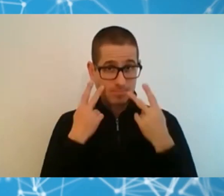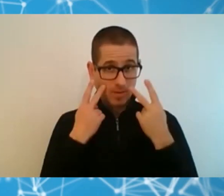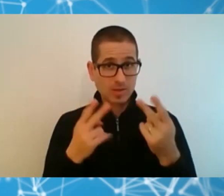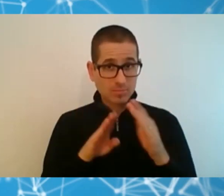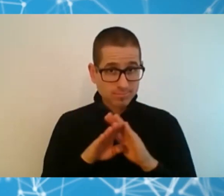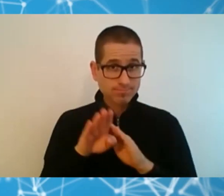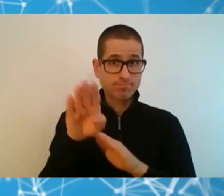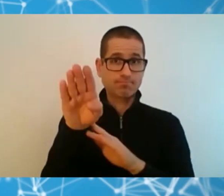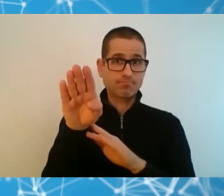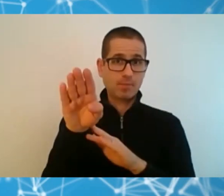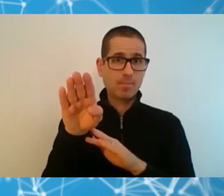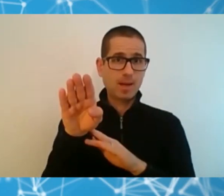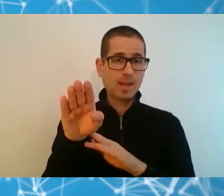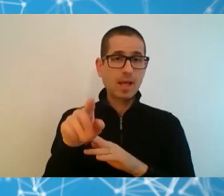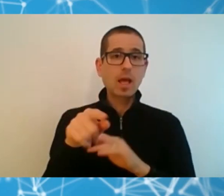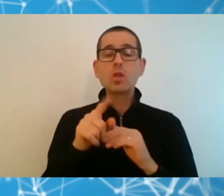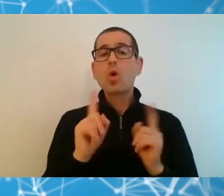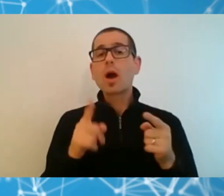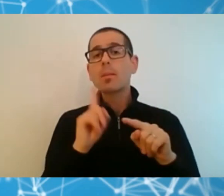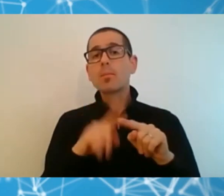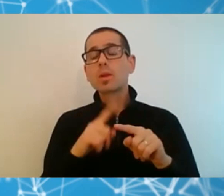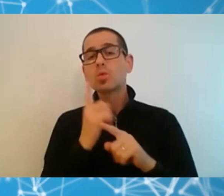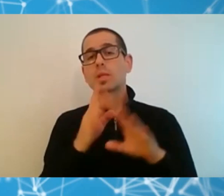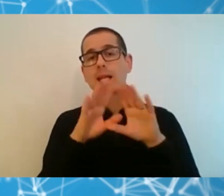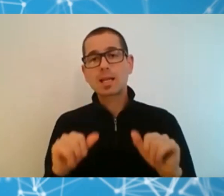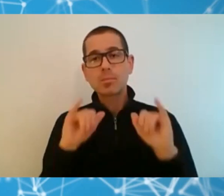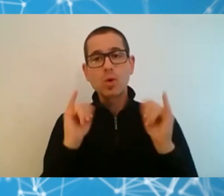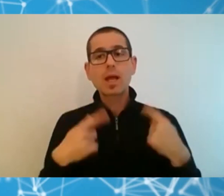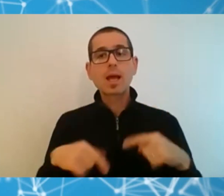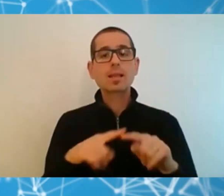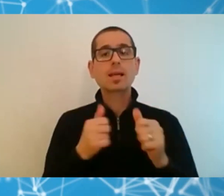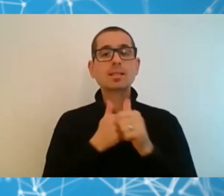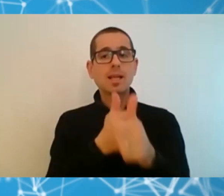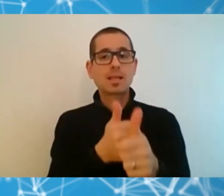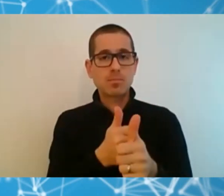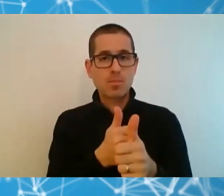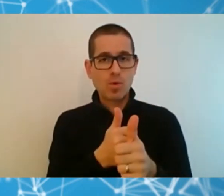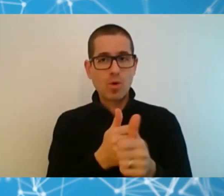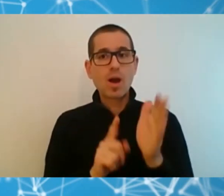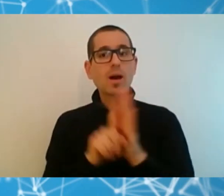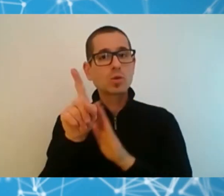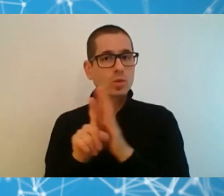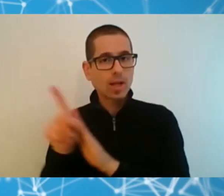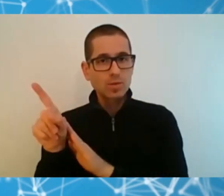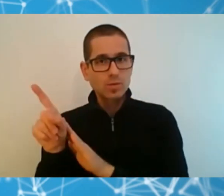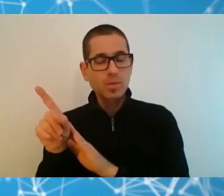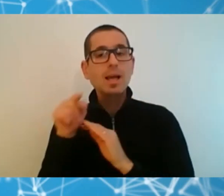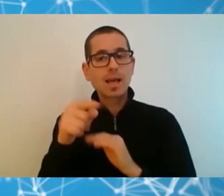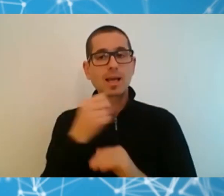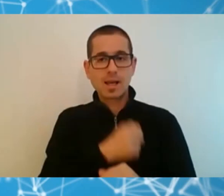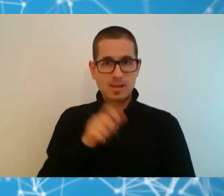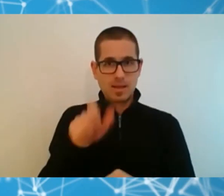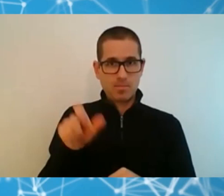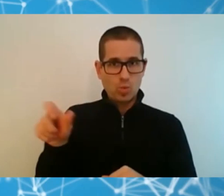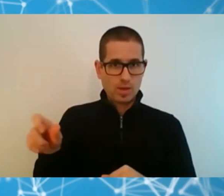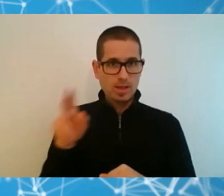smeri. To, kar potem tudi naredimo, je, da sledimo rezultate, ki jih ti bolniki dosegajo, se